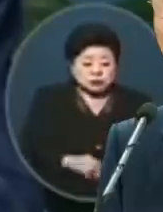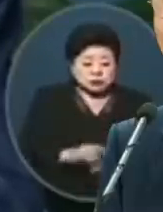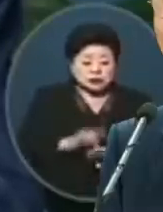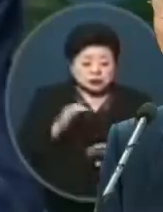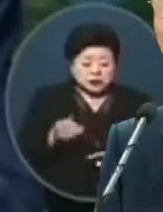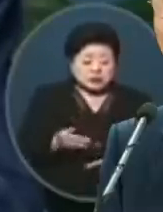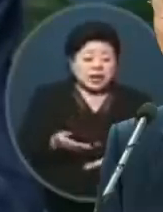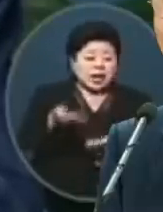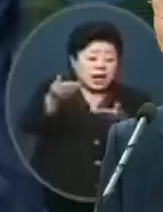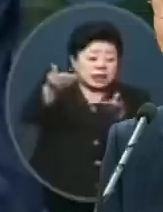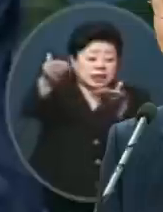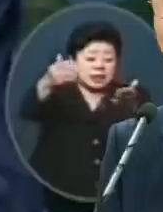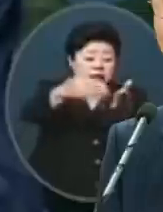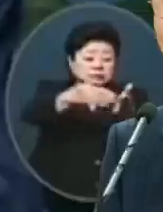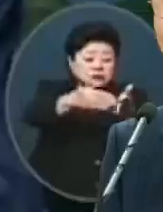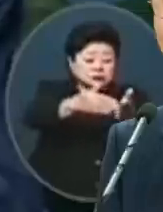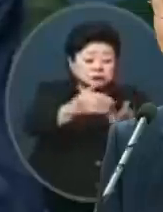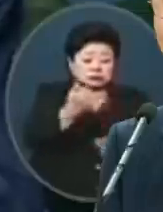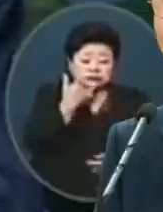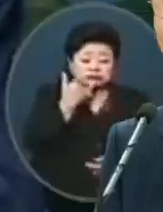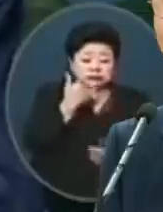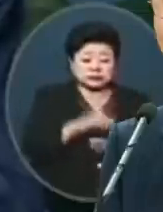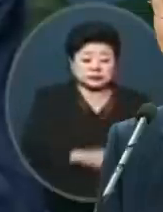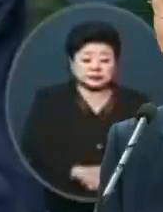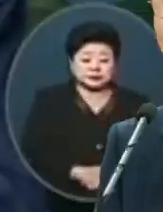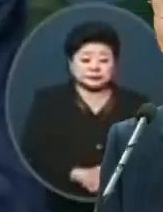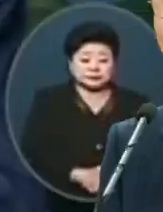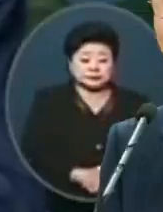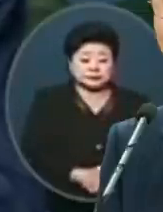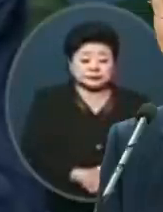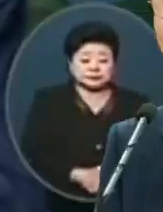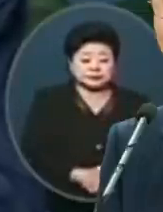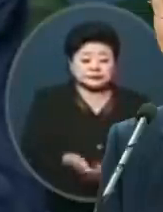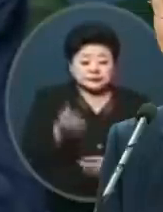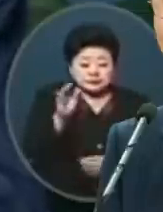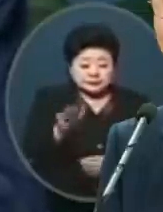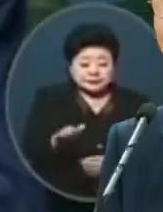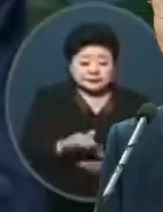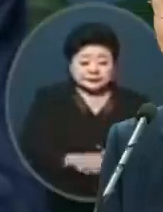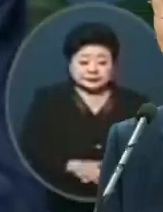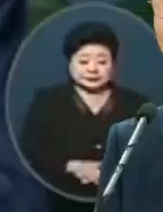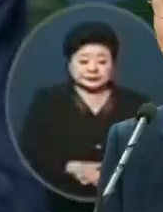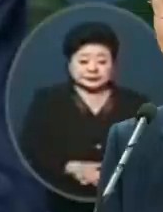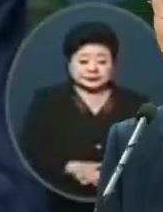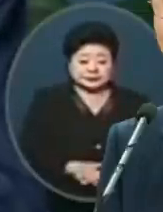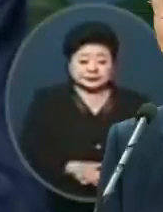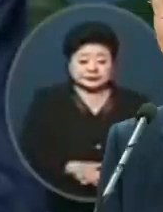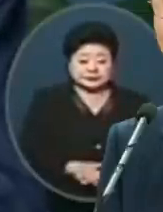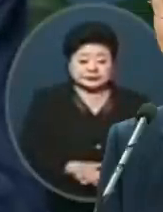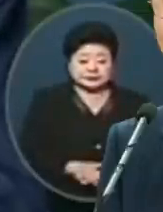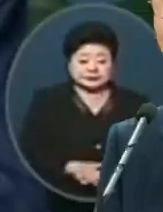한 푼도 세금 안 떼먹었습니다. 그런데